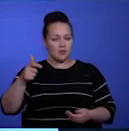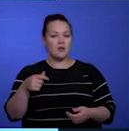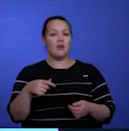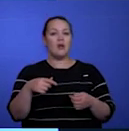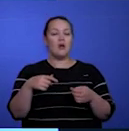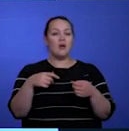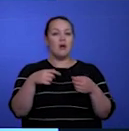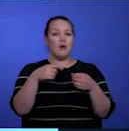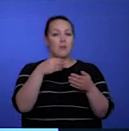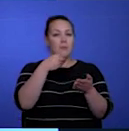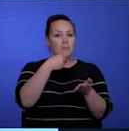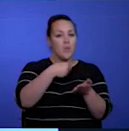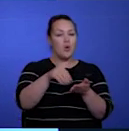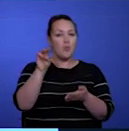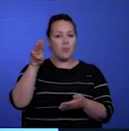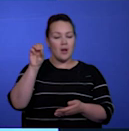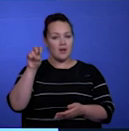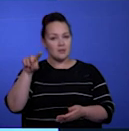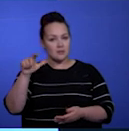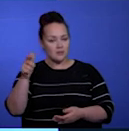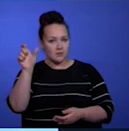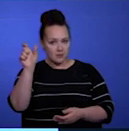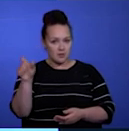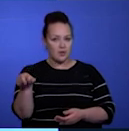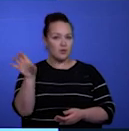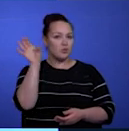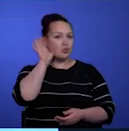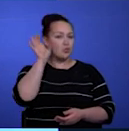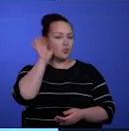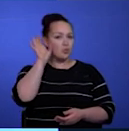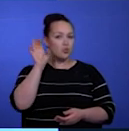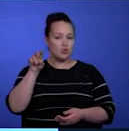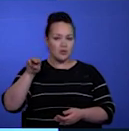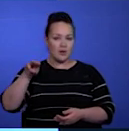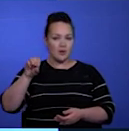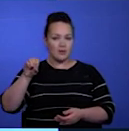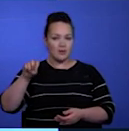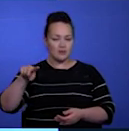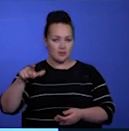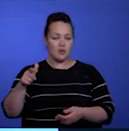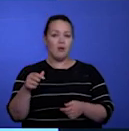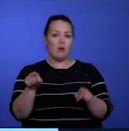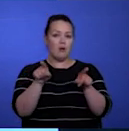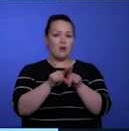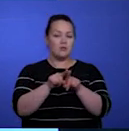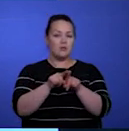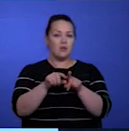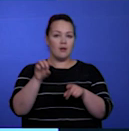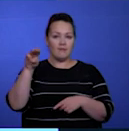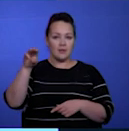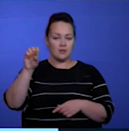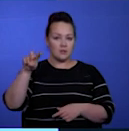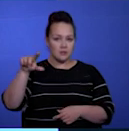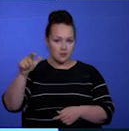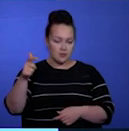наконец слушатель просите внимание ребята один и тот же суффикс стиль